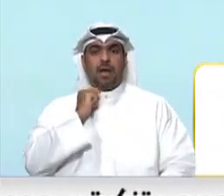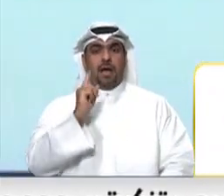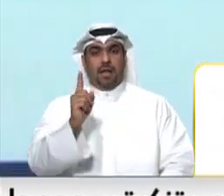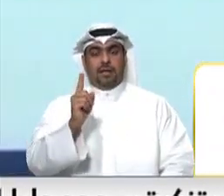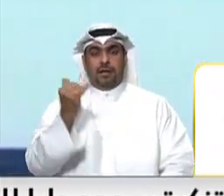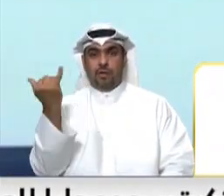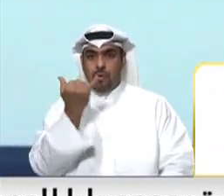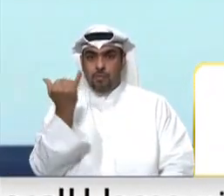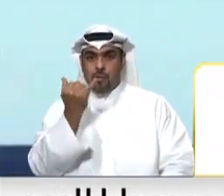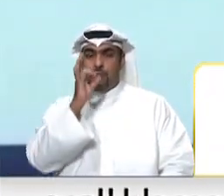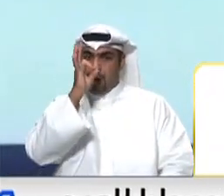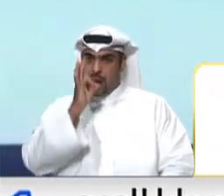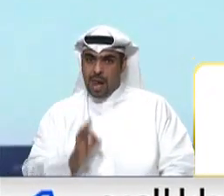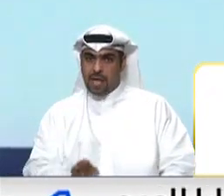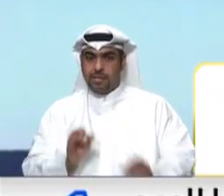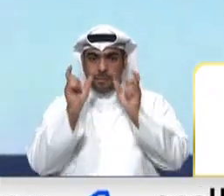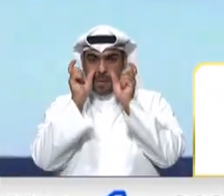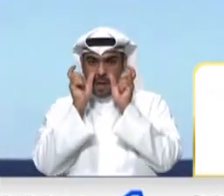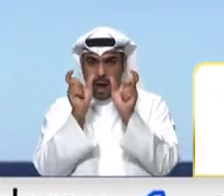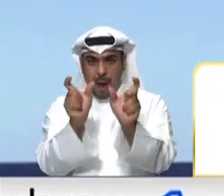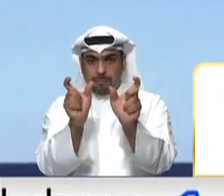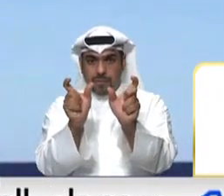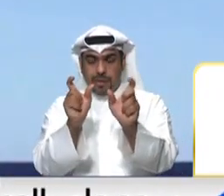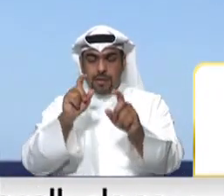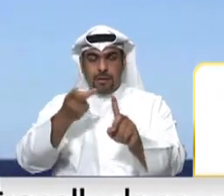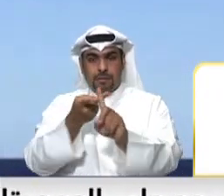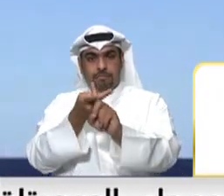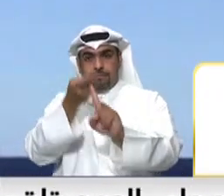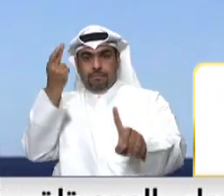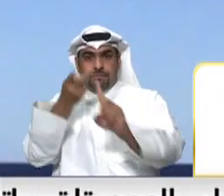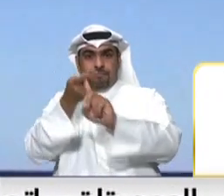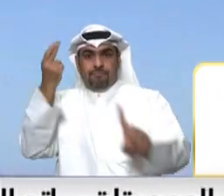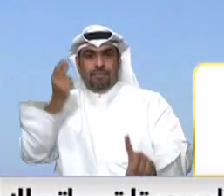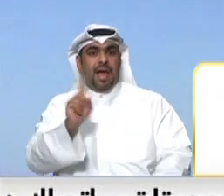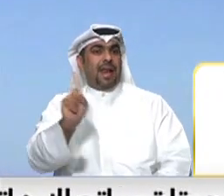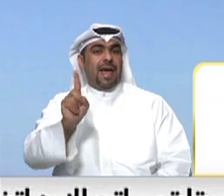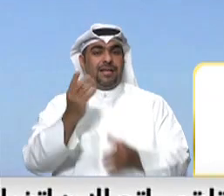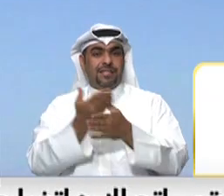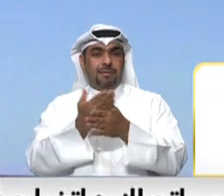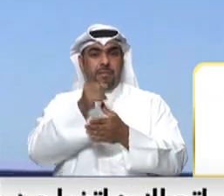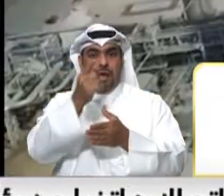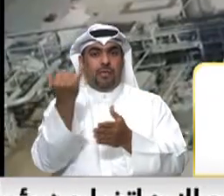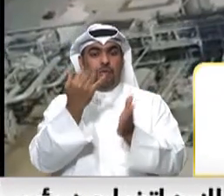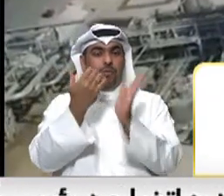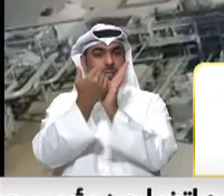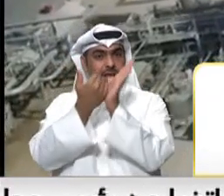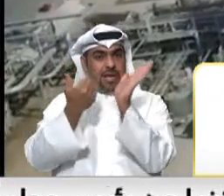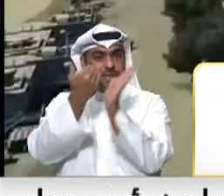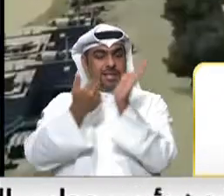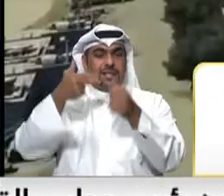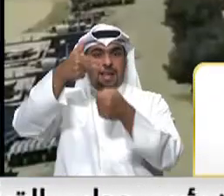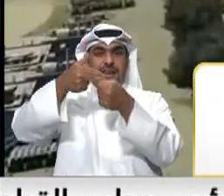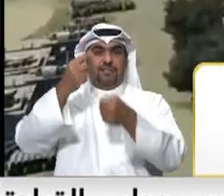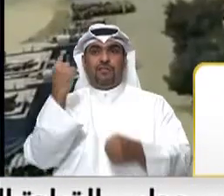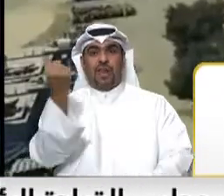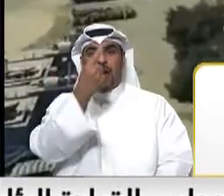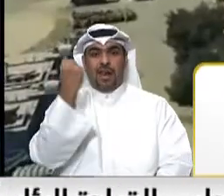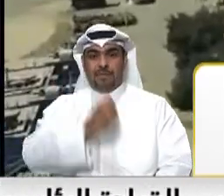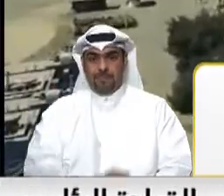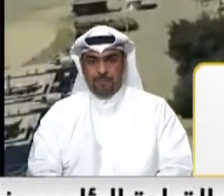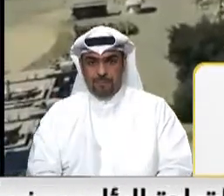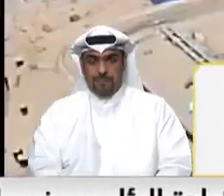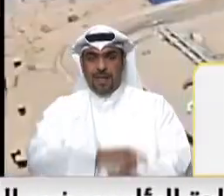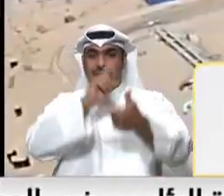للاهميه البالغه لهذا القطاع وتاثيره الكبير على الاقتصاد العالمي واضافت الشيخه تماضر